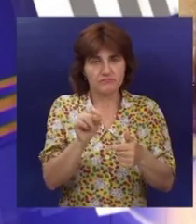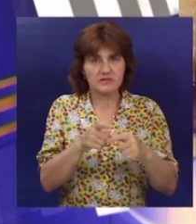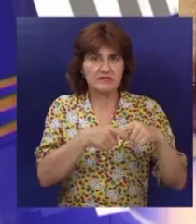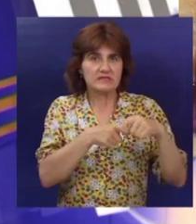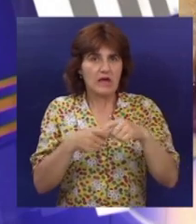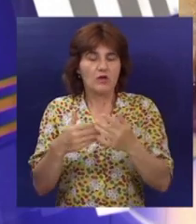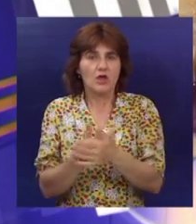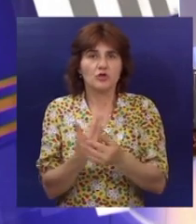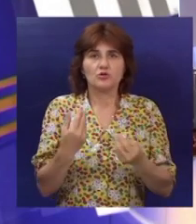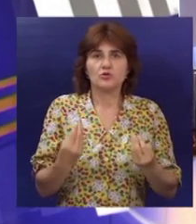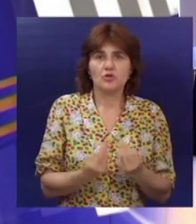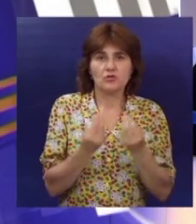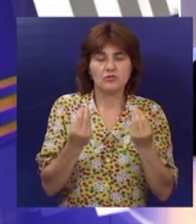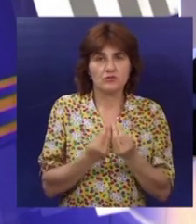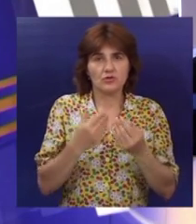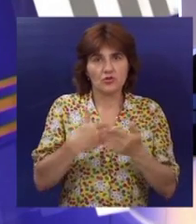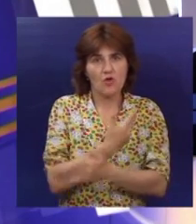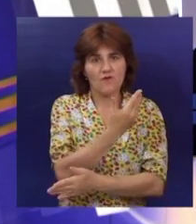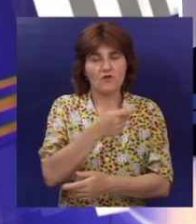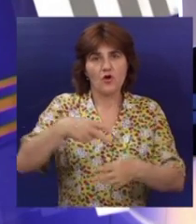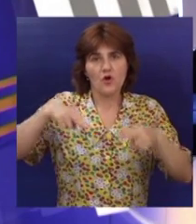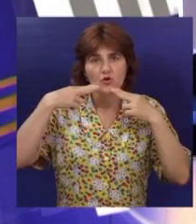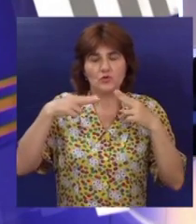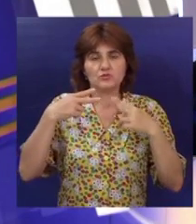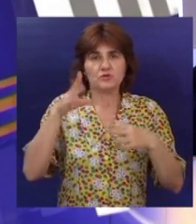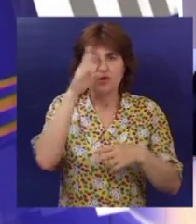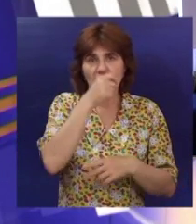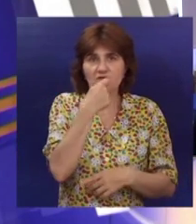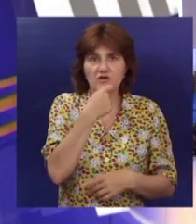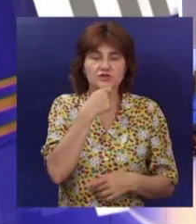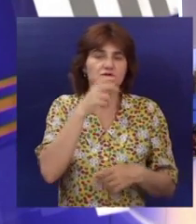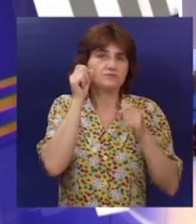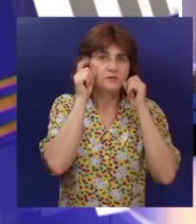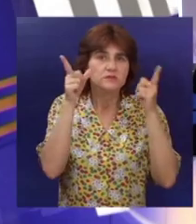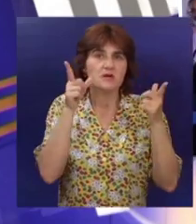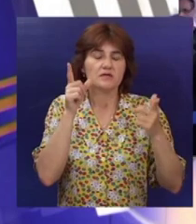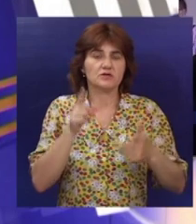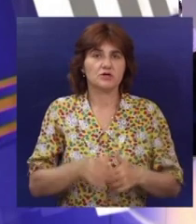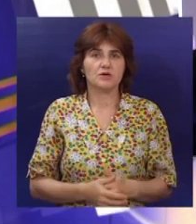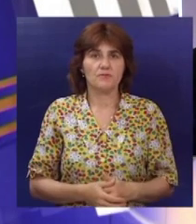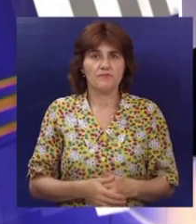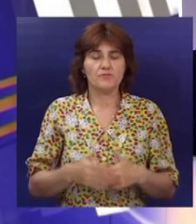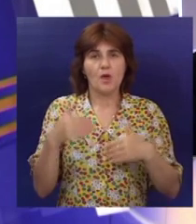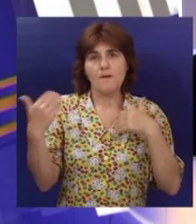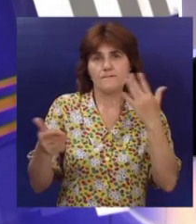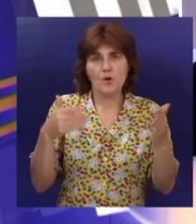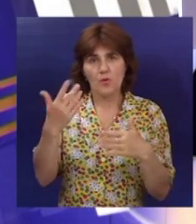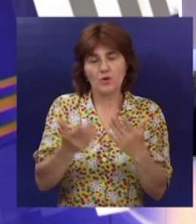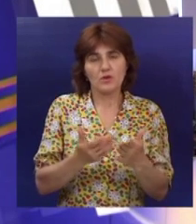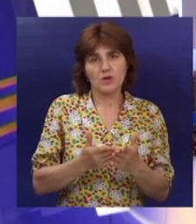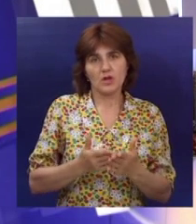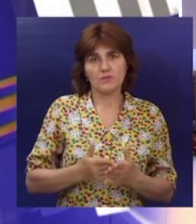Imaćemo stalno neke tematske večeri, ručkove, znači uvijek će to biti nekih novih iznenađenja,